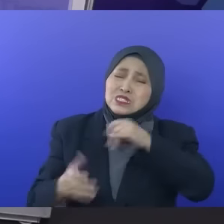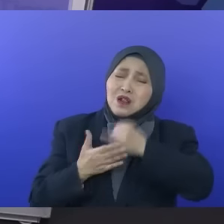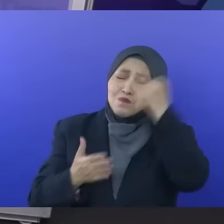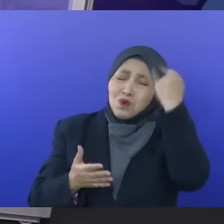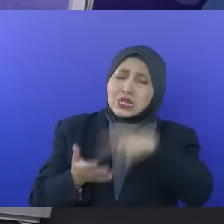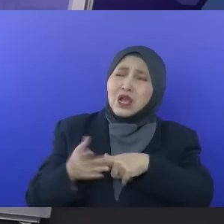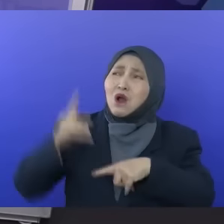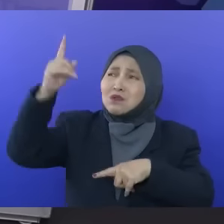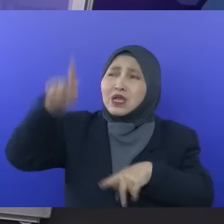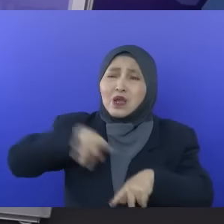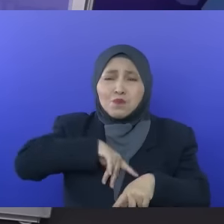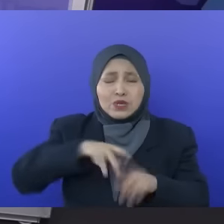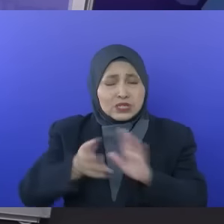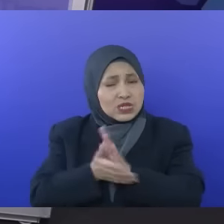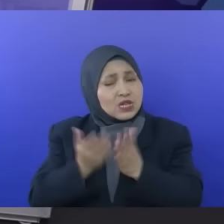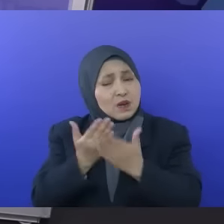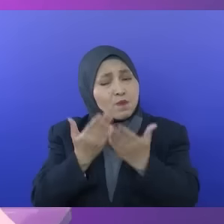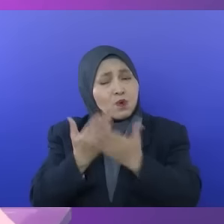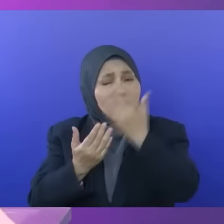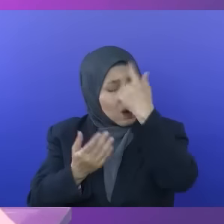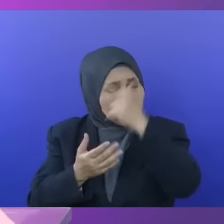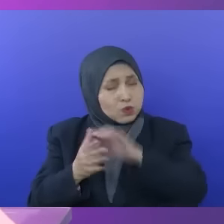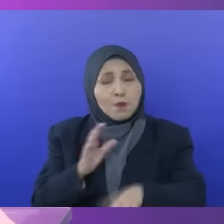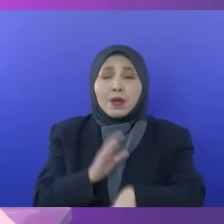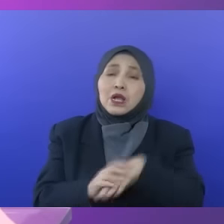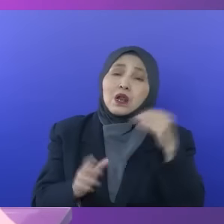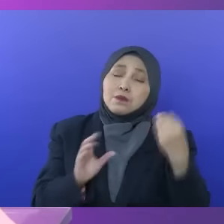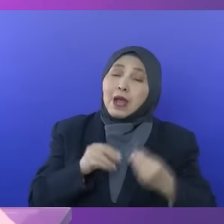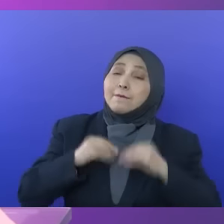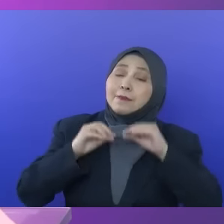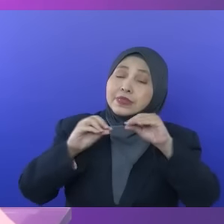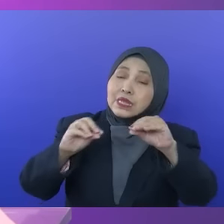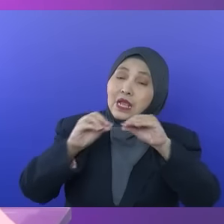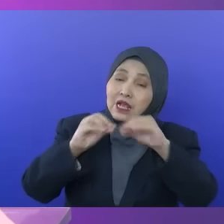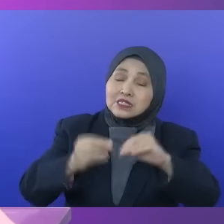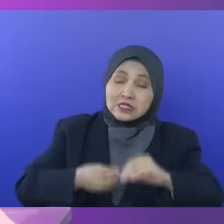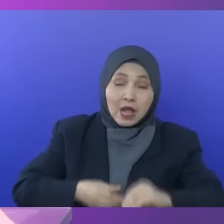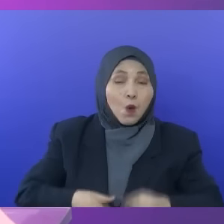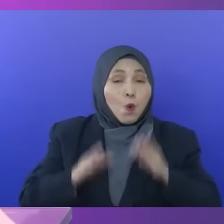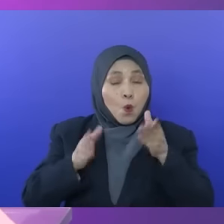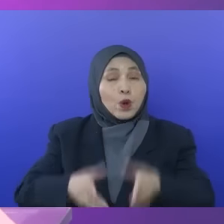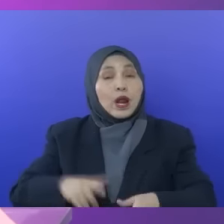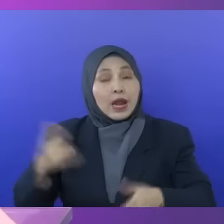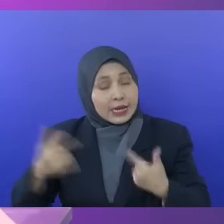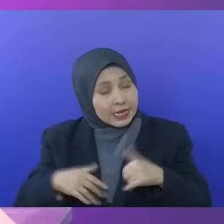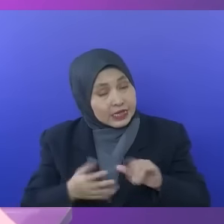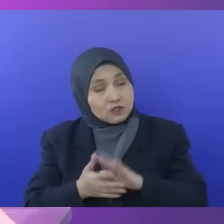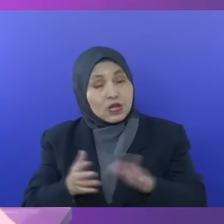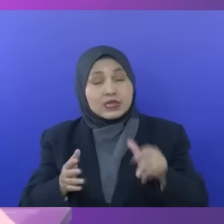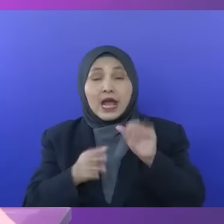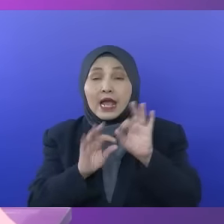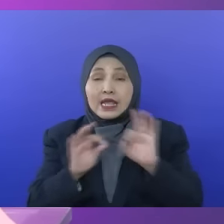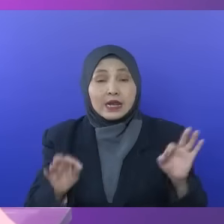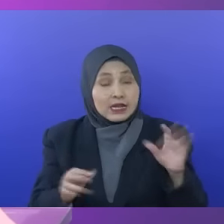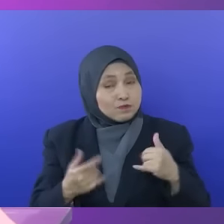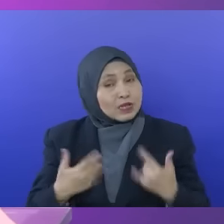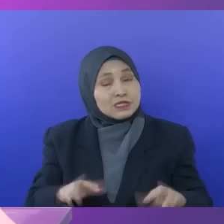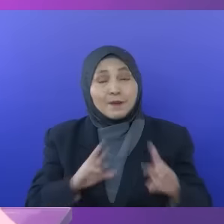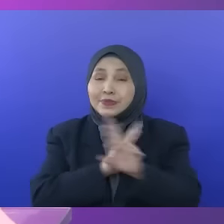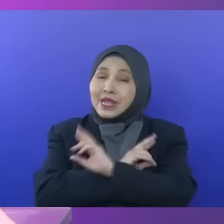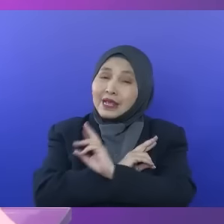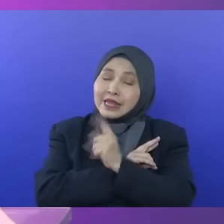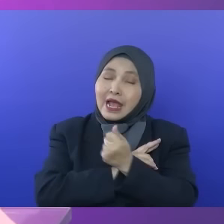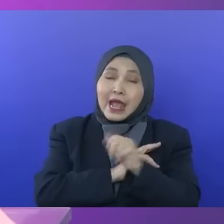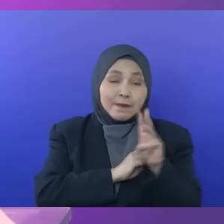sebab itu ya mudah untuk mengeluarkan kita sudah pun melihat ayah yang ketiga ayat 45 selepas kita berhak Quran